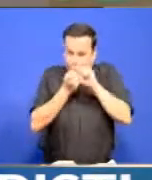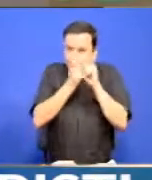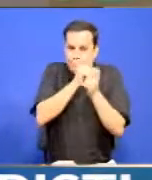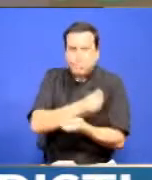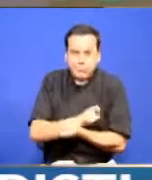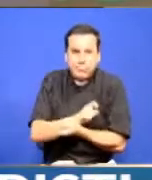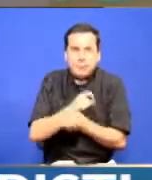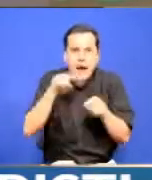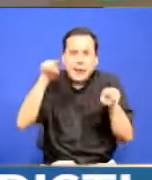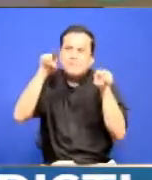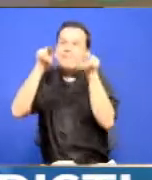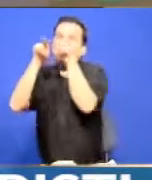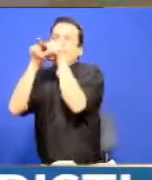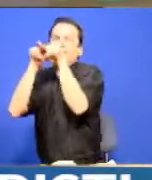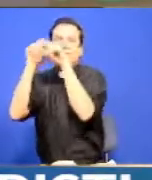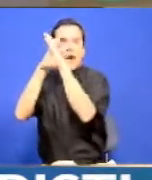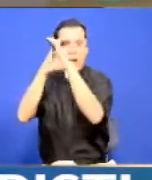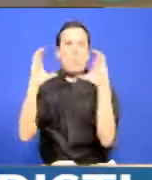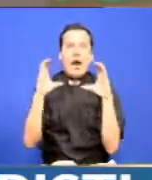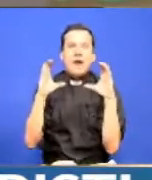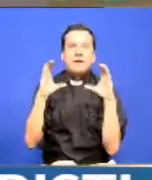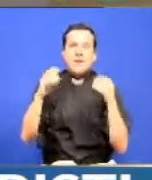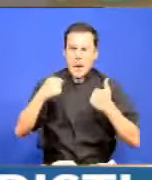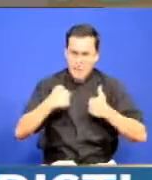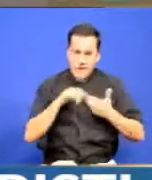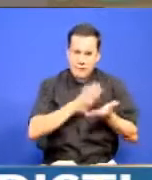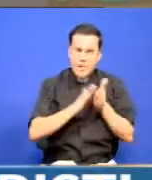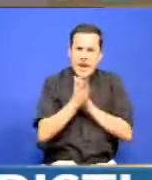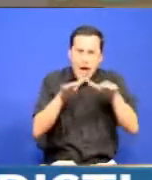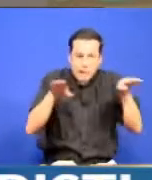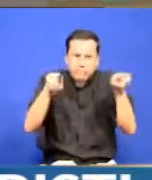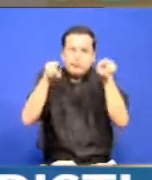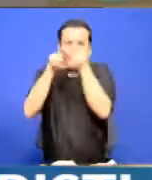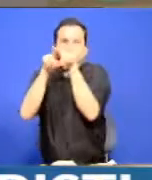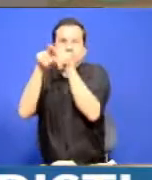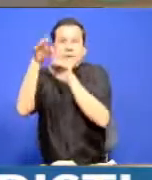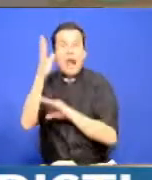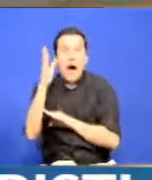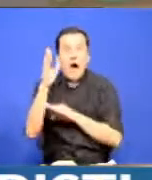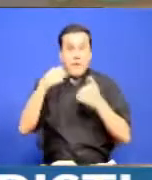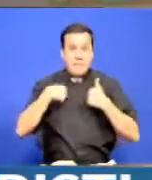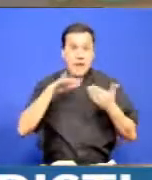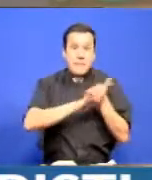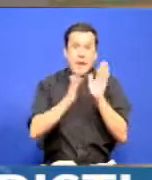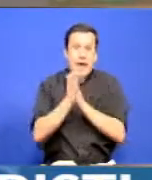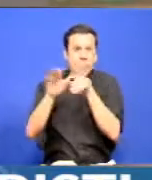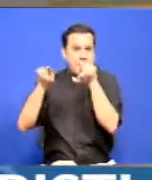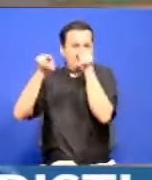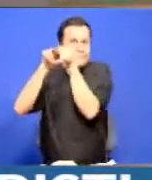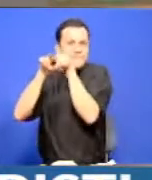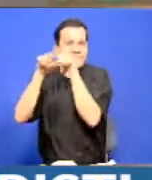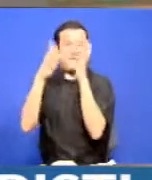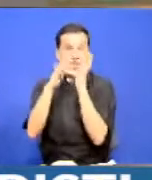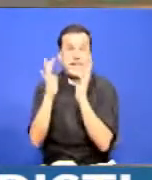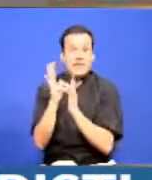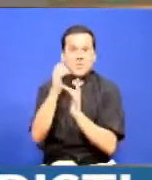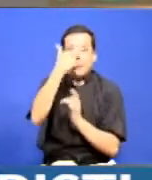Nafanana na yeye. I become God. I become Jesus. The Eucharist is transforming